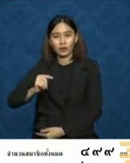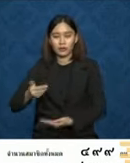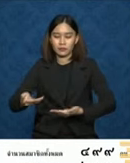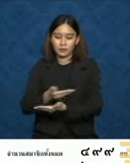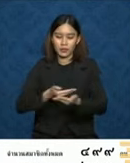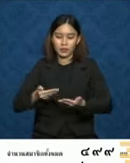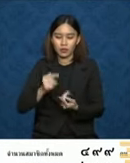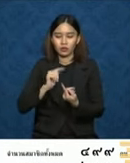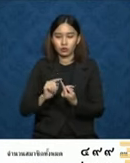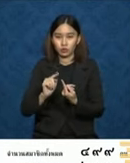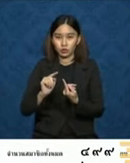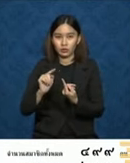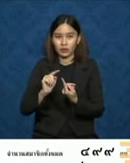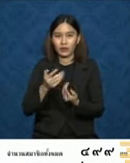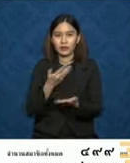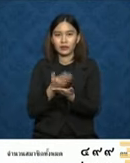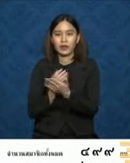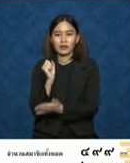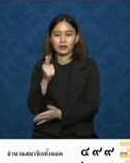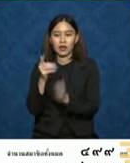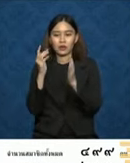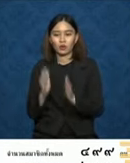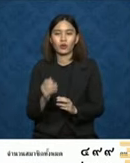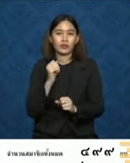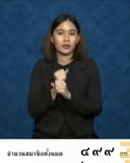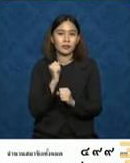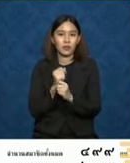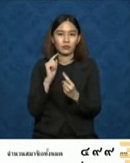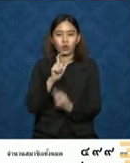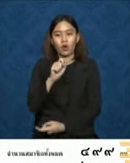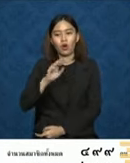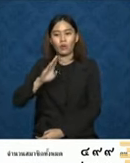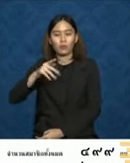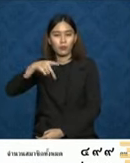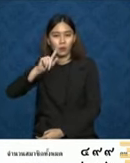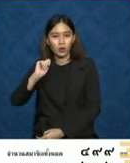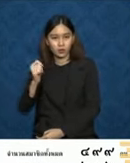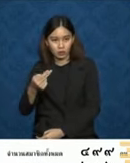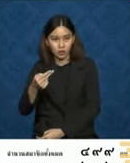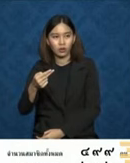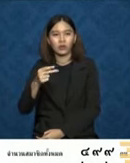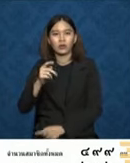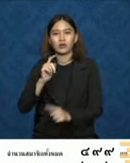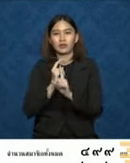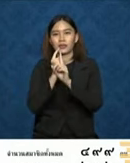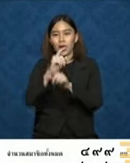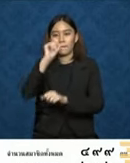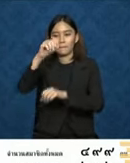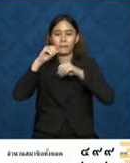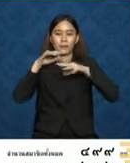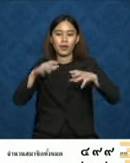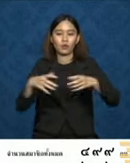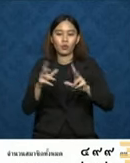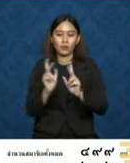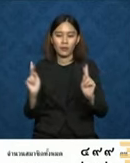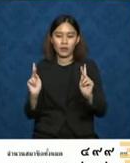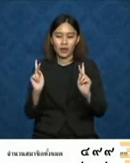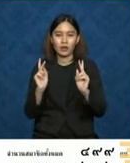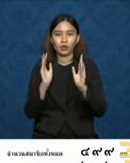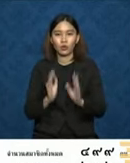พิจารณาปรับเพิ่มอัตราค่าจ้างพนักงานทุทั่วไปขององค์กรปกครองส่วนท้องถิ่นตามประกาศคณะกรรมการกลาง